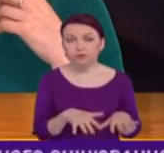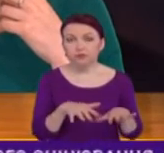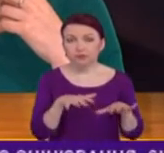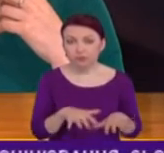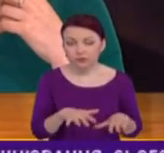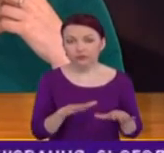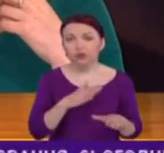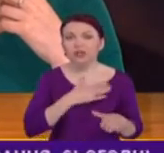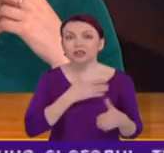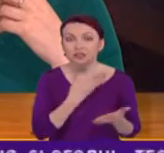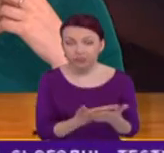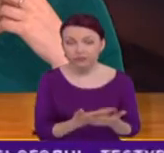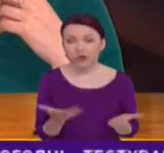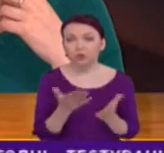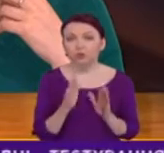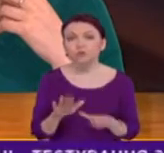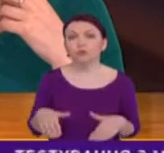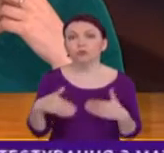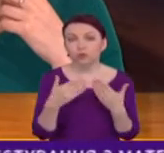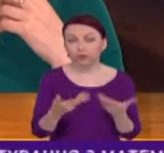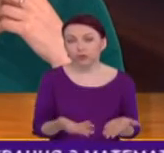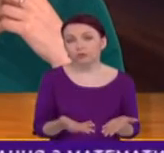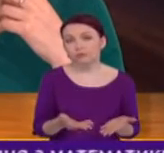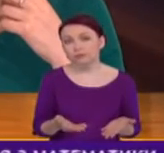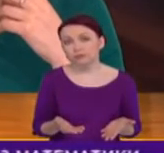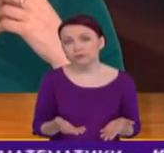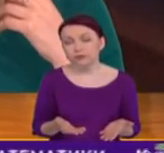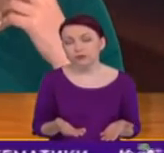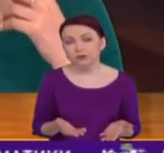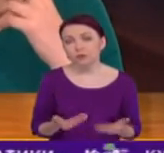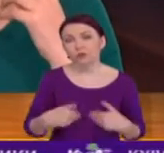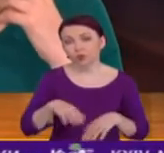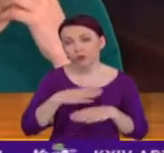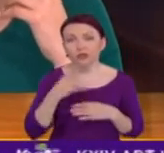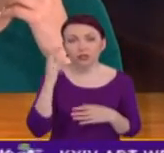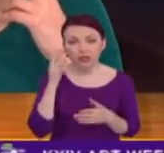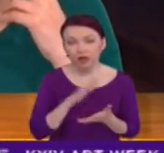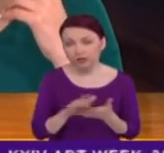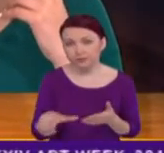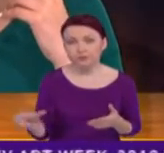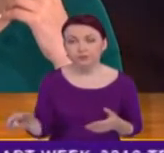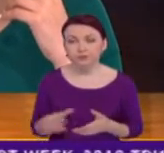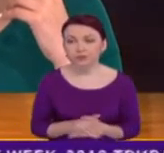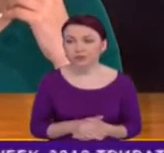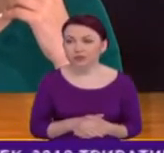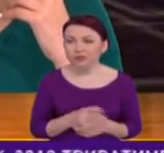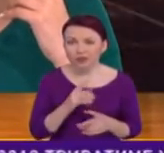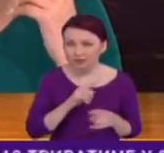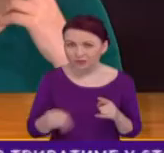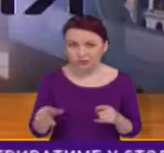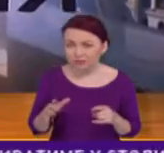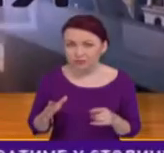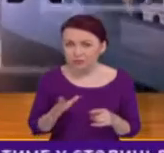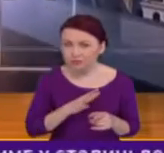місцевої ініціативи, яку запропонували нам кияни. Тобто ми обробляємо її. І жодним чином не можна цю процедуру